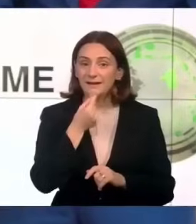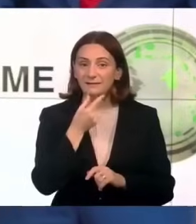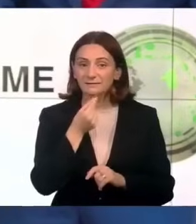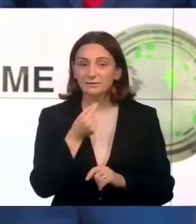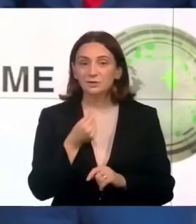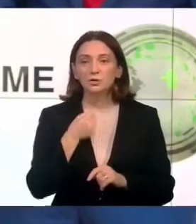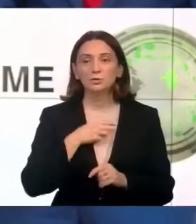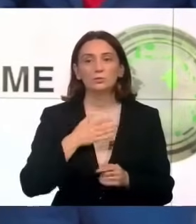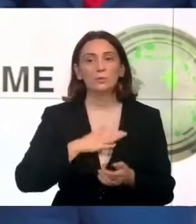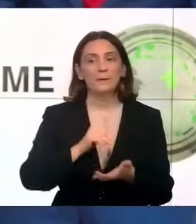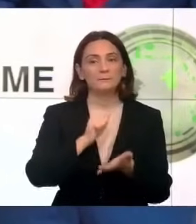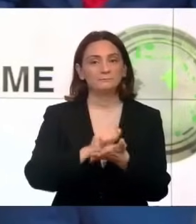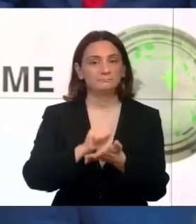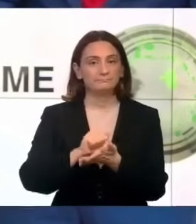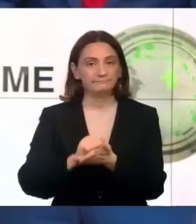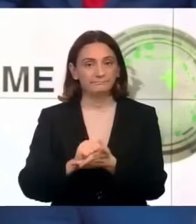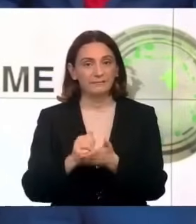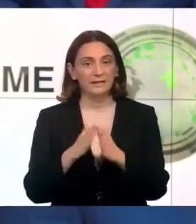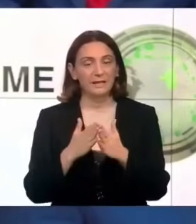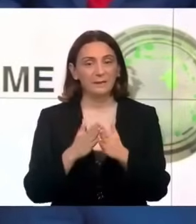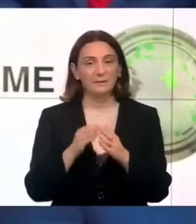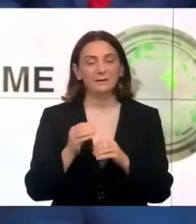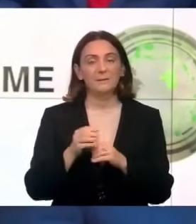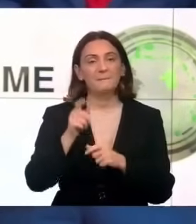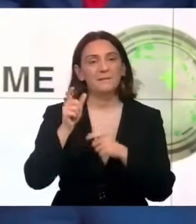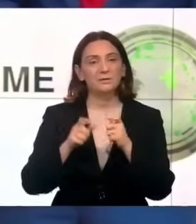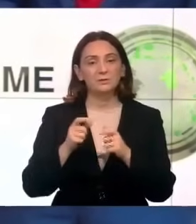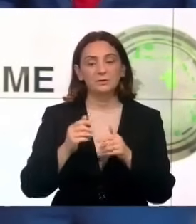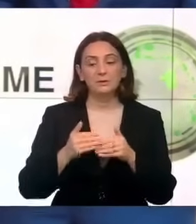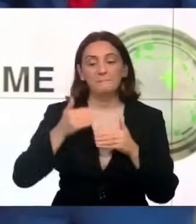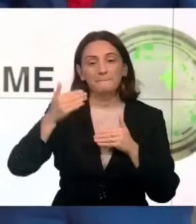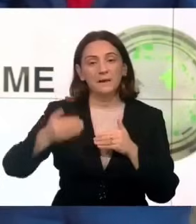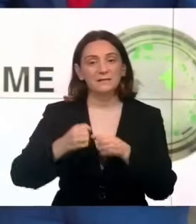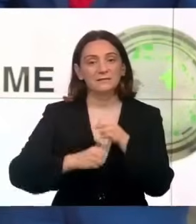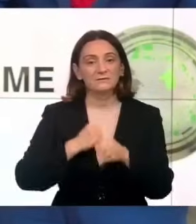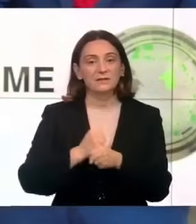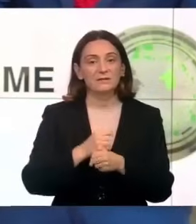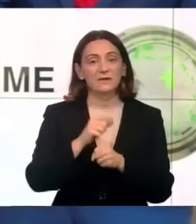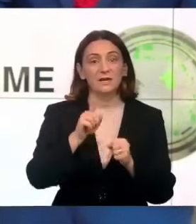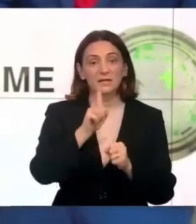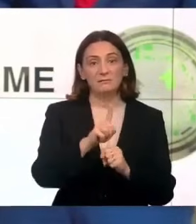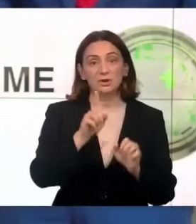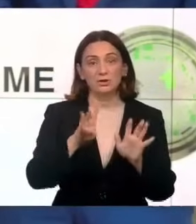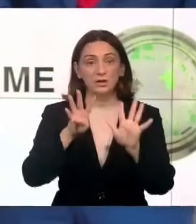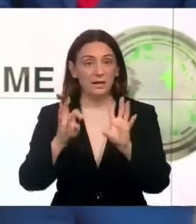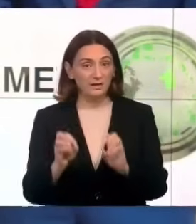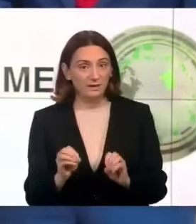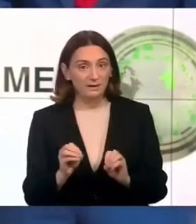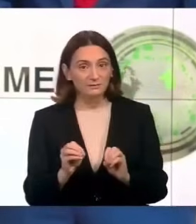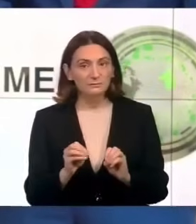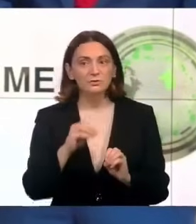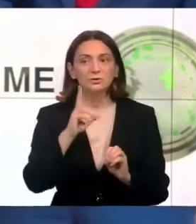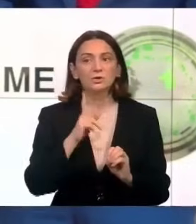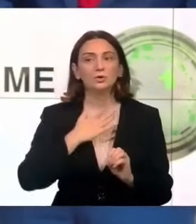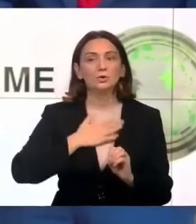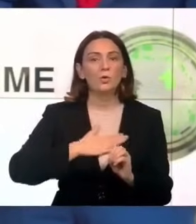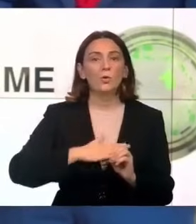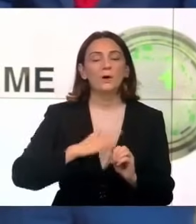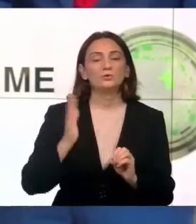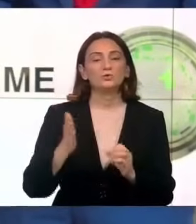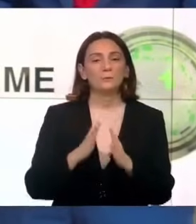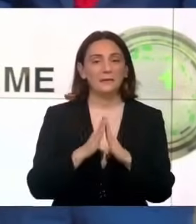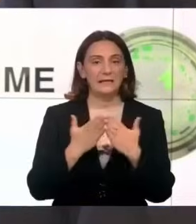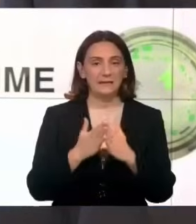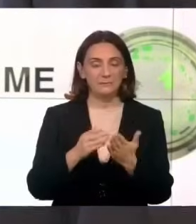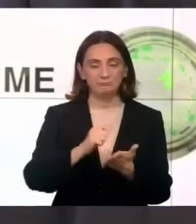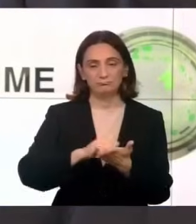kryesore të vlerësimit dhe gjykimit të autorëve të tjetë rësia, originalitetit dhe qëndrueshmëria e veprës